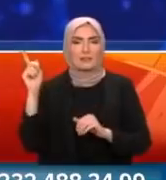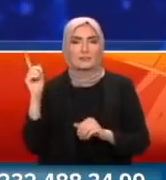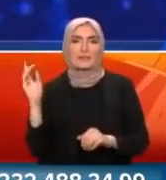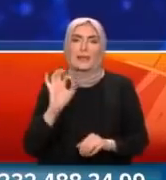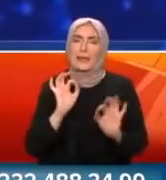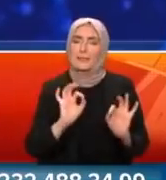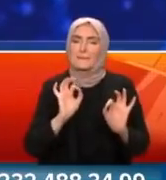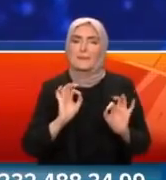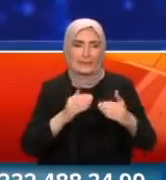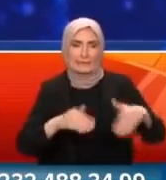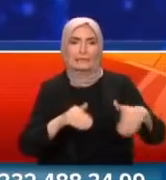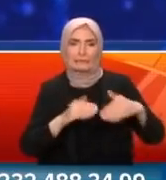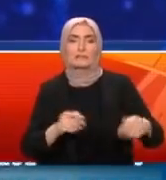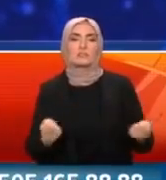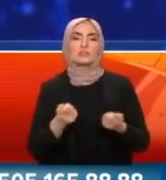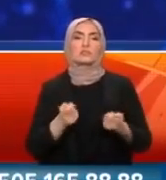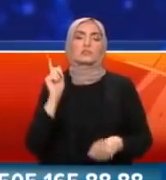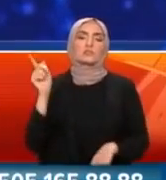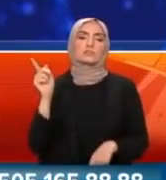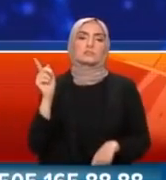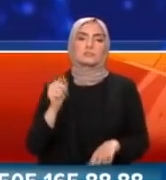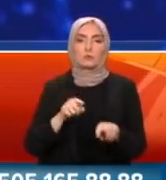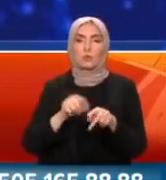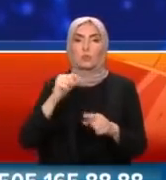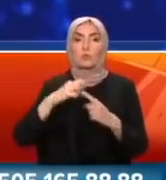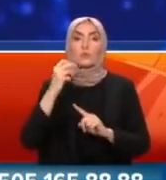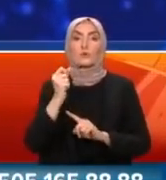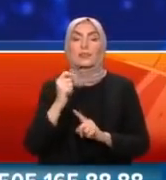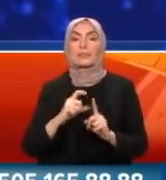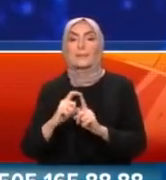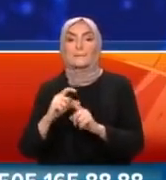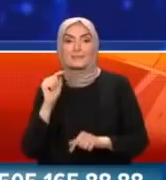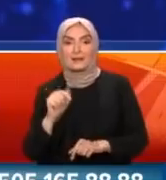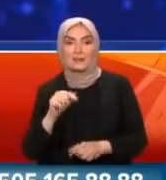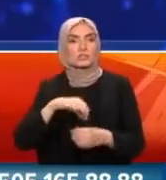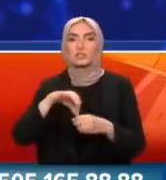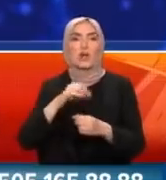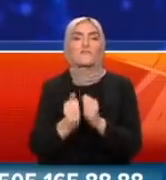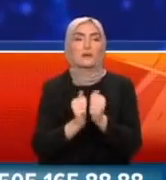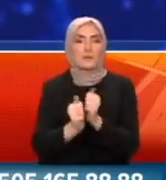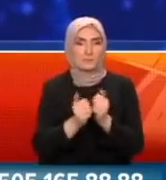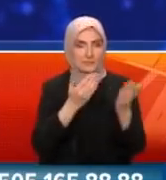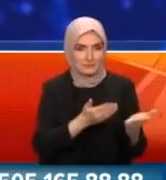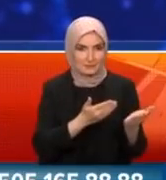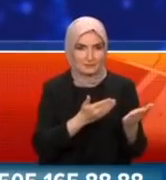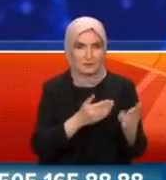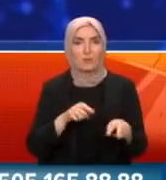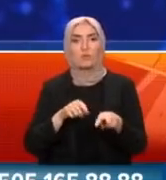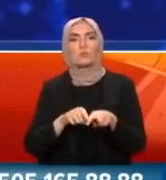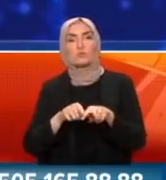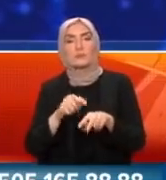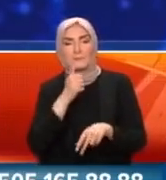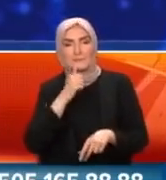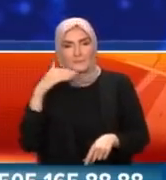bir Nuri Demirağ uçak fabrikası nurek elle gelin modern silah ve